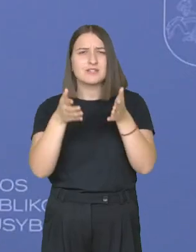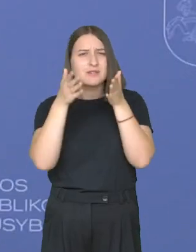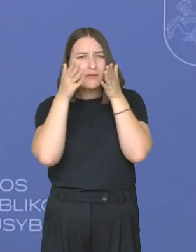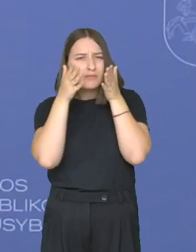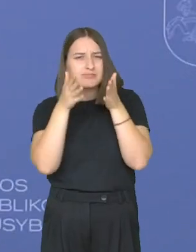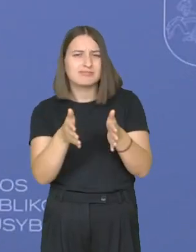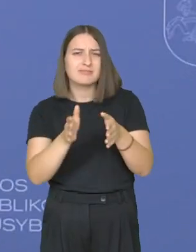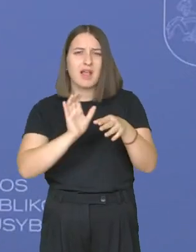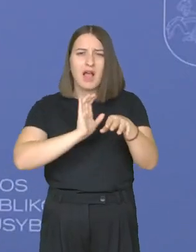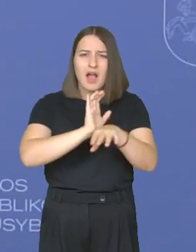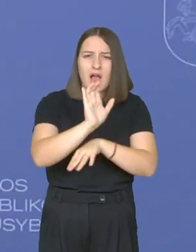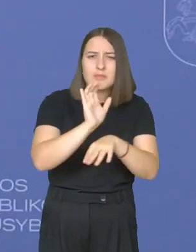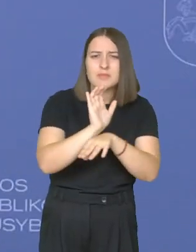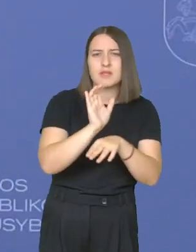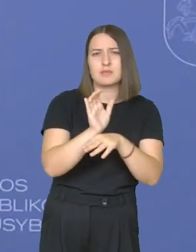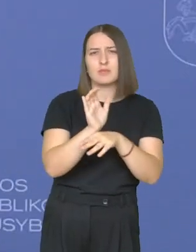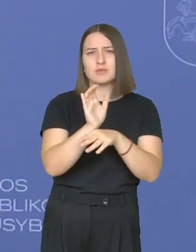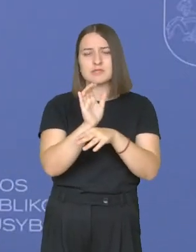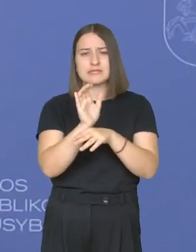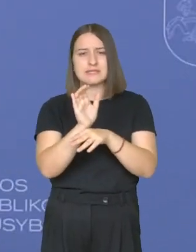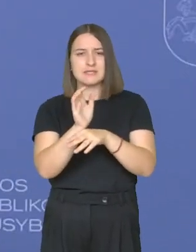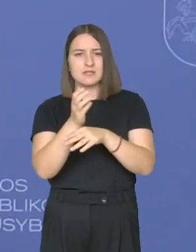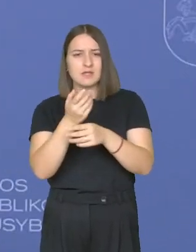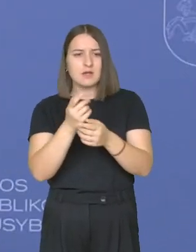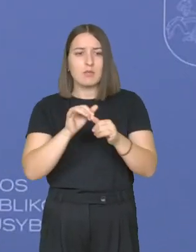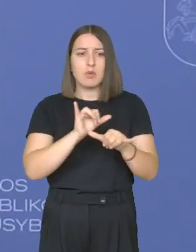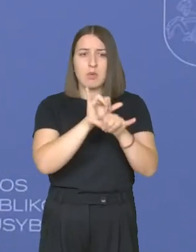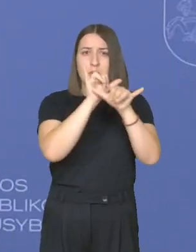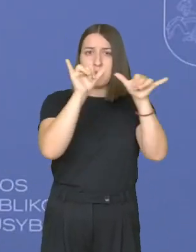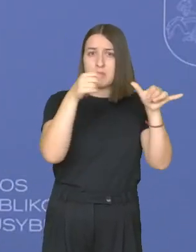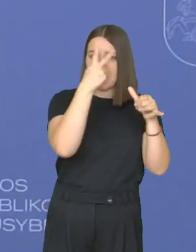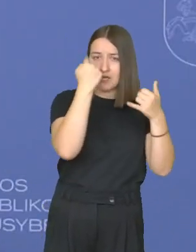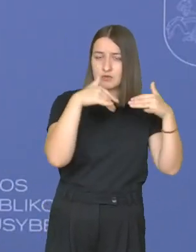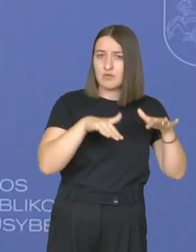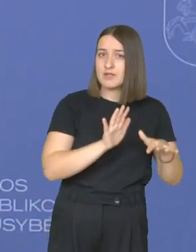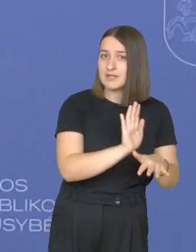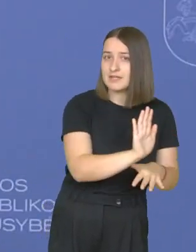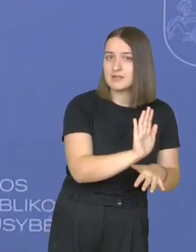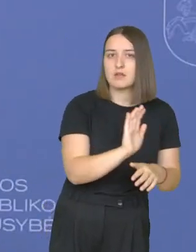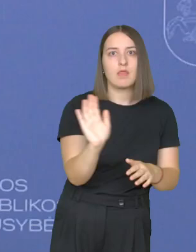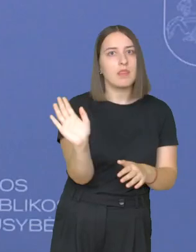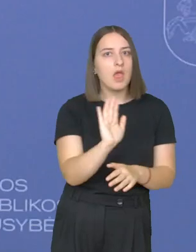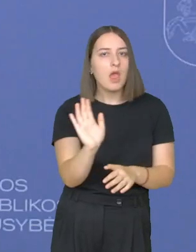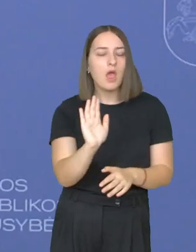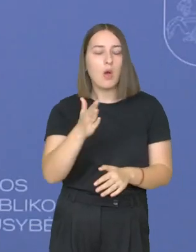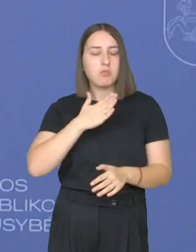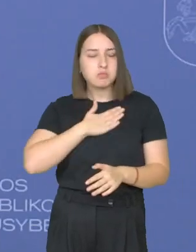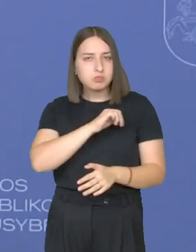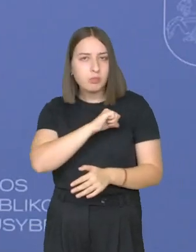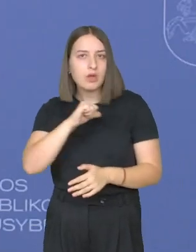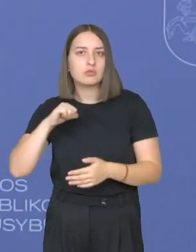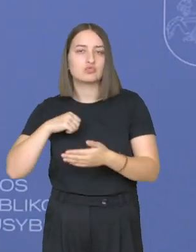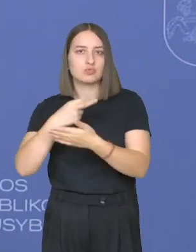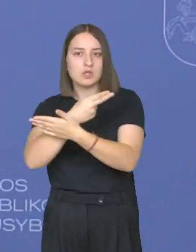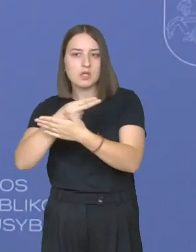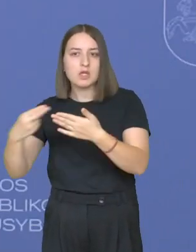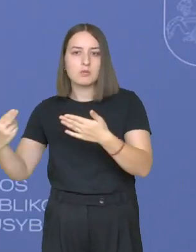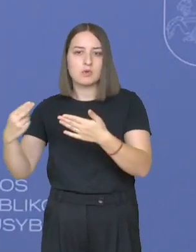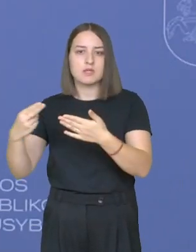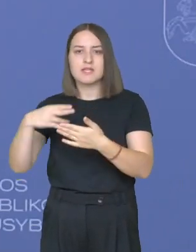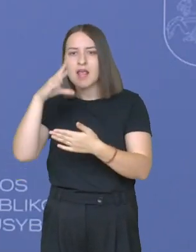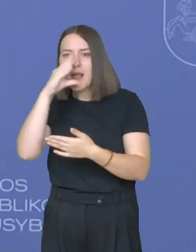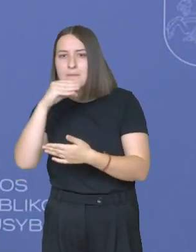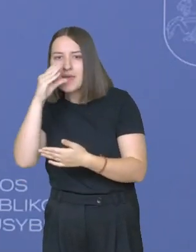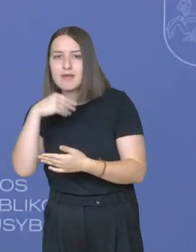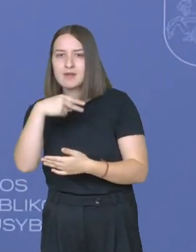in lithuania but our ability to provide lithuanian js and support the greater nato in